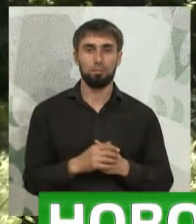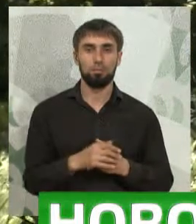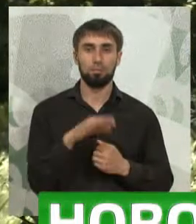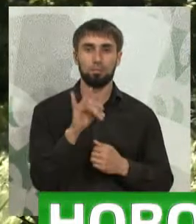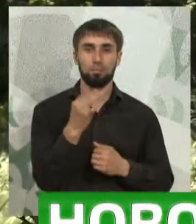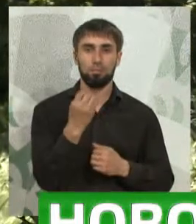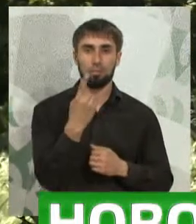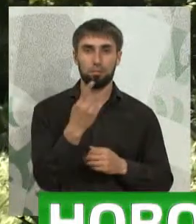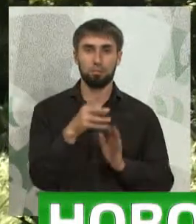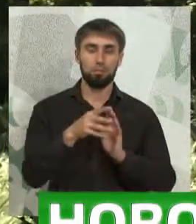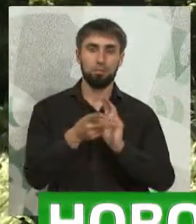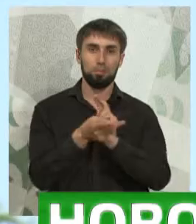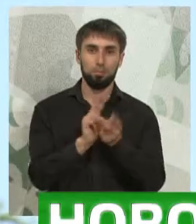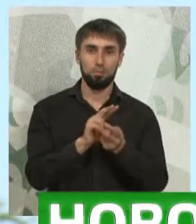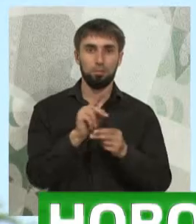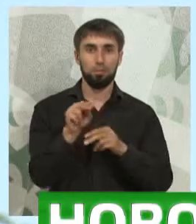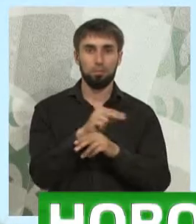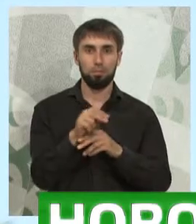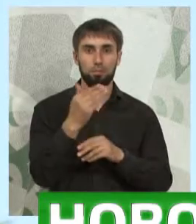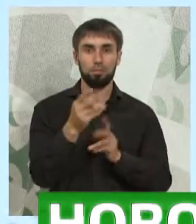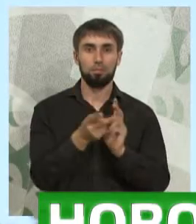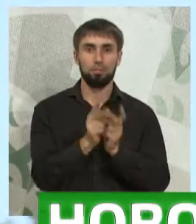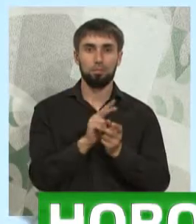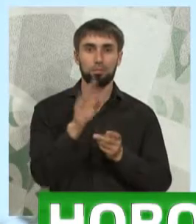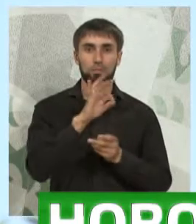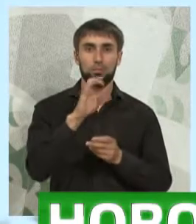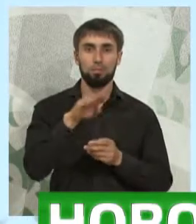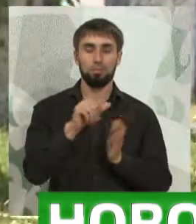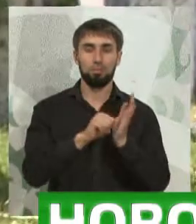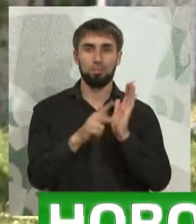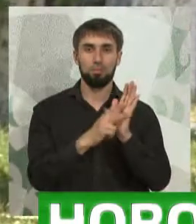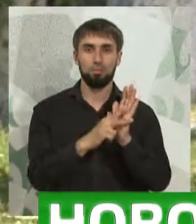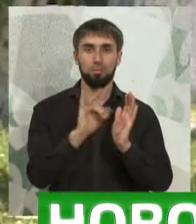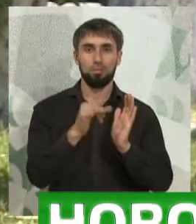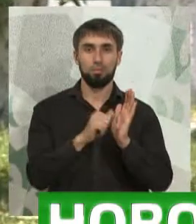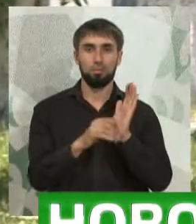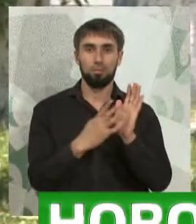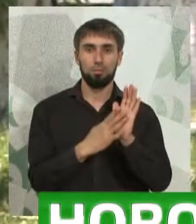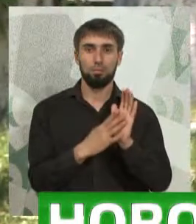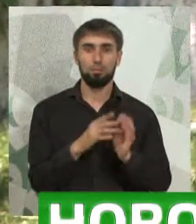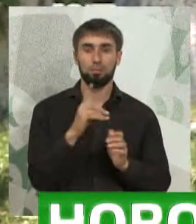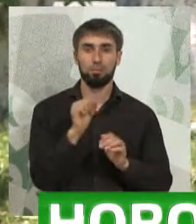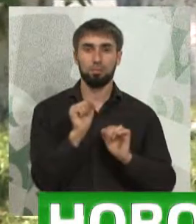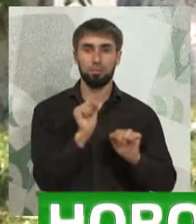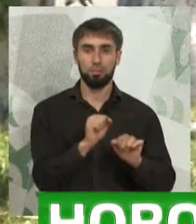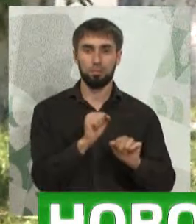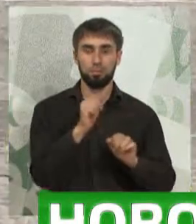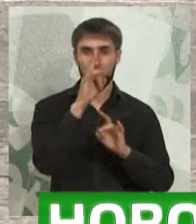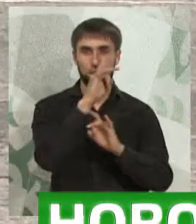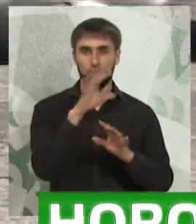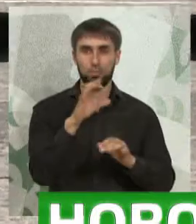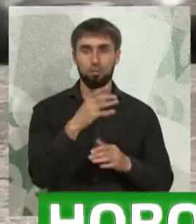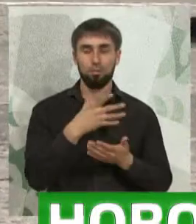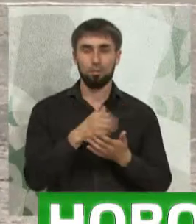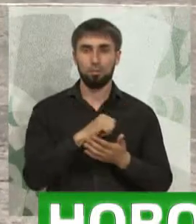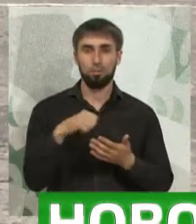поправки, вынесенные на общероссийское голосование, это изменения в статьи 68 и 69, защищающие культурную